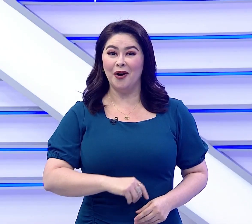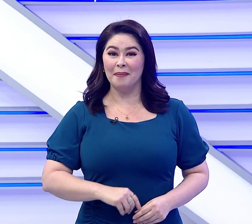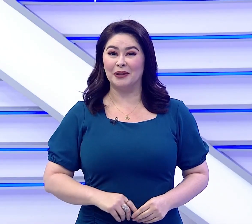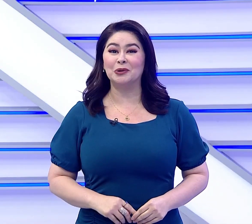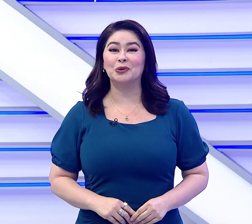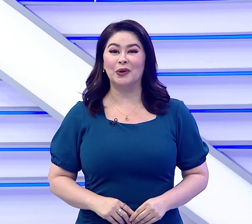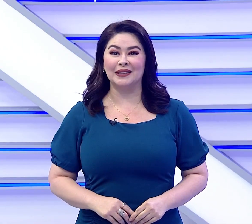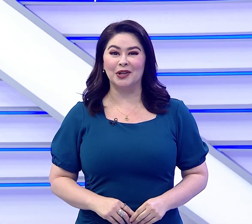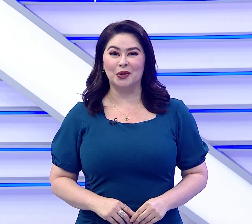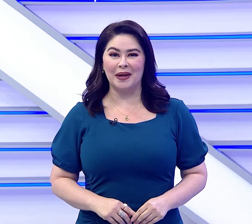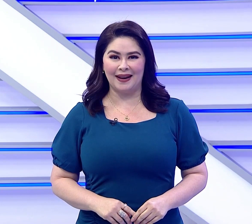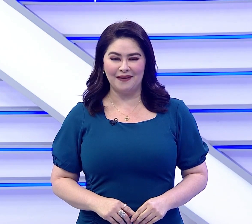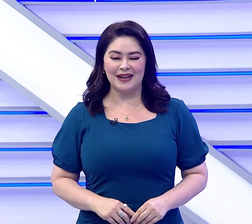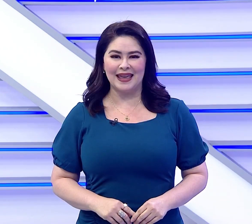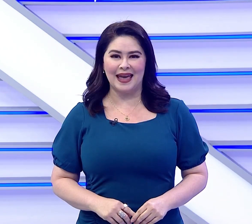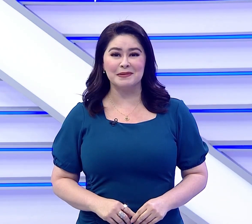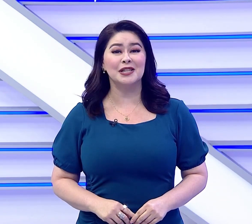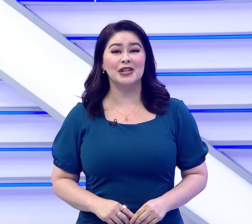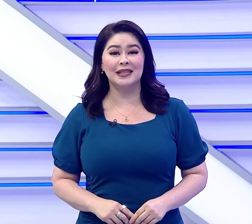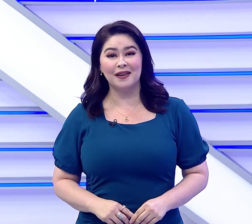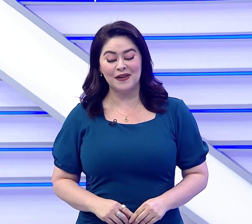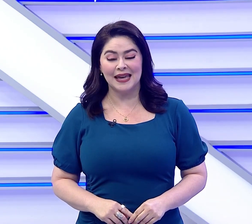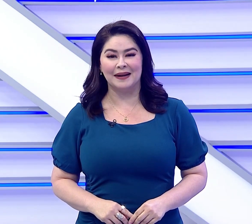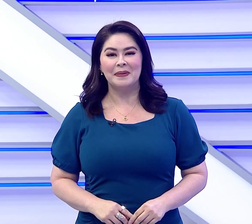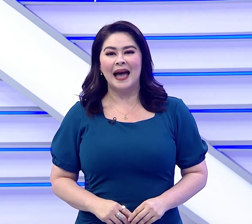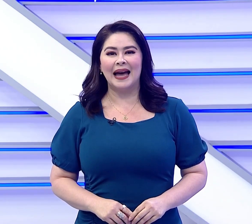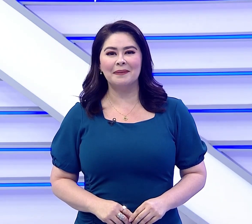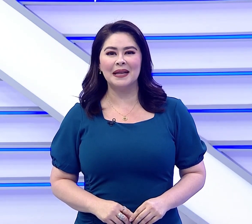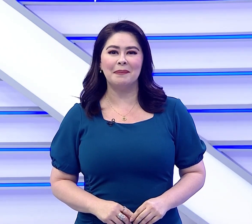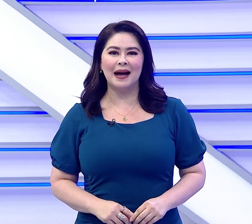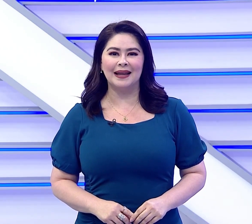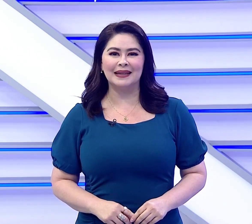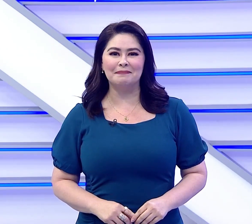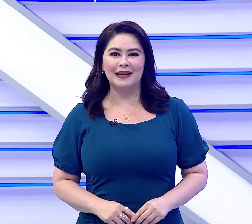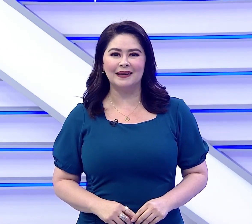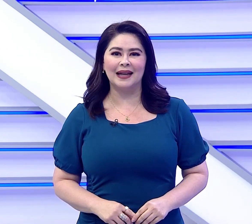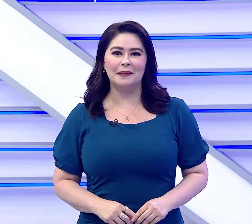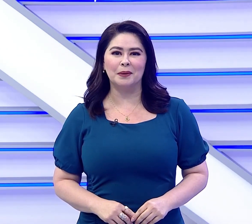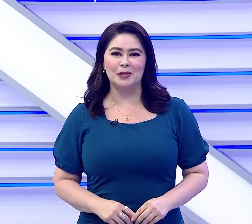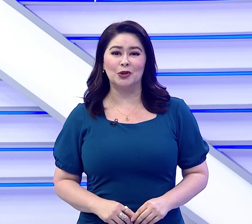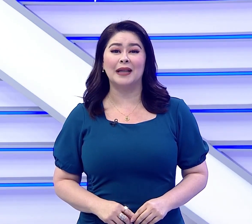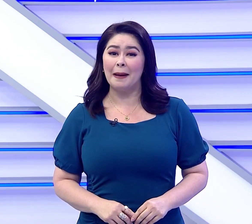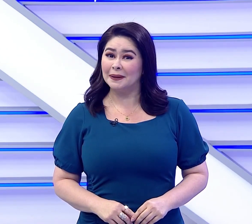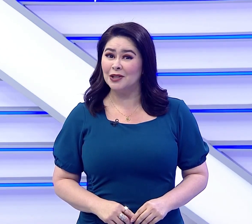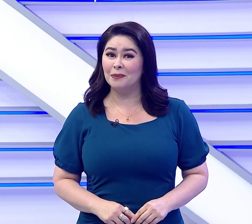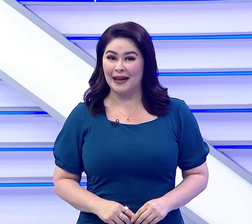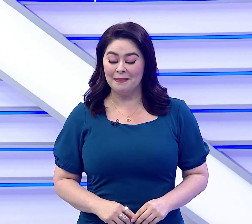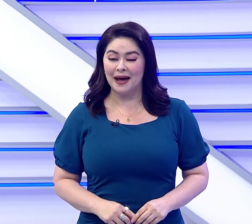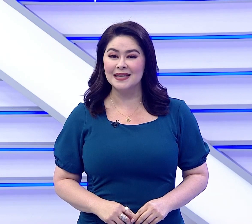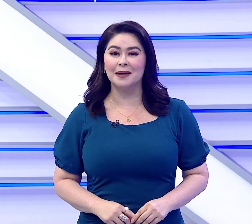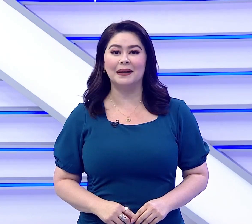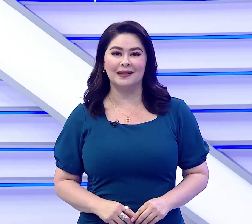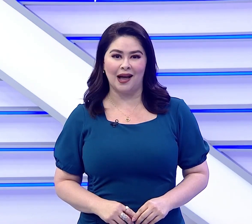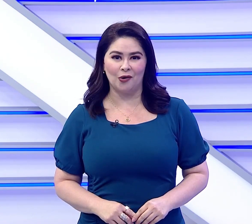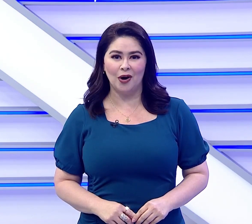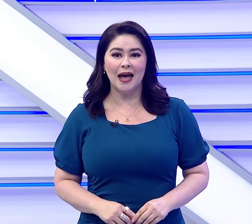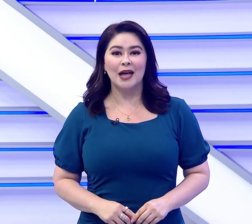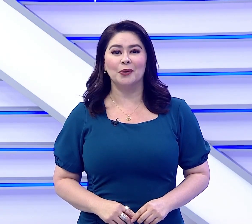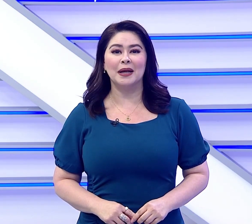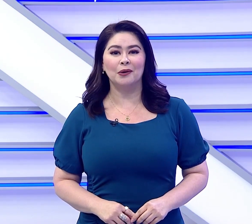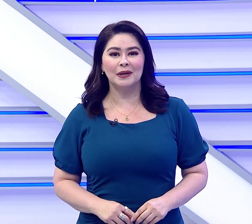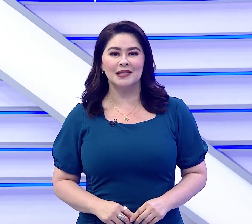Balita ko, may tututukan kayo tuwing 11 AM sa GTV. Alamin ang mahalagang balita at impormasyong dapat ninyong malaman sa Balita